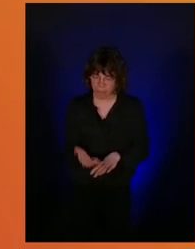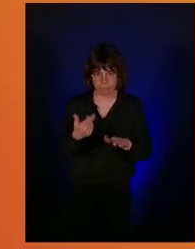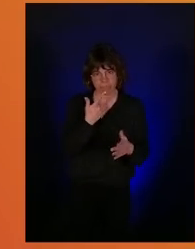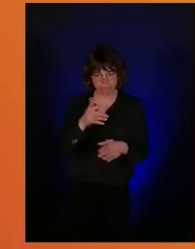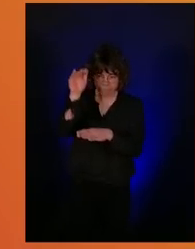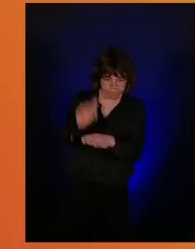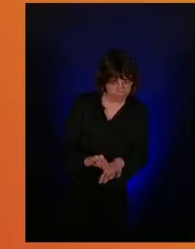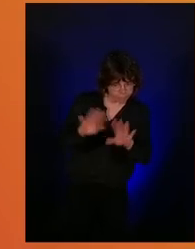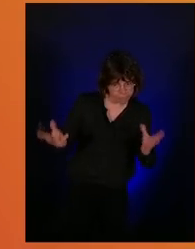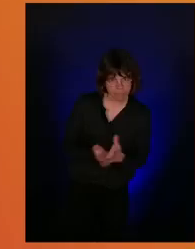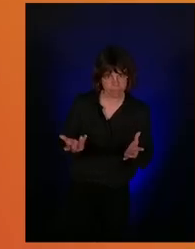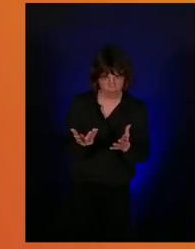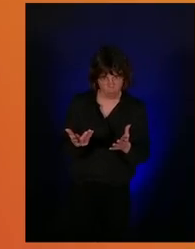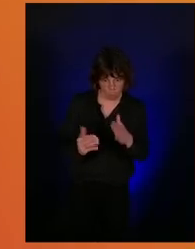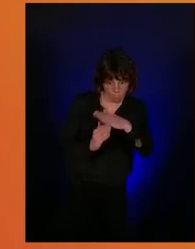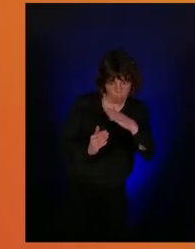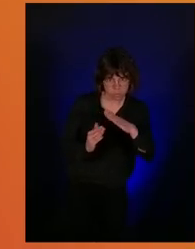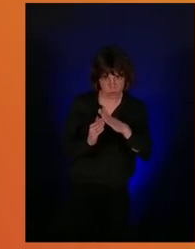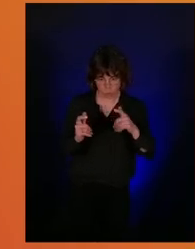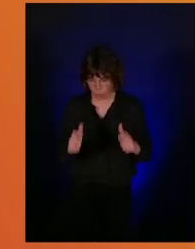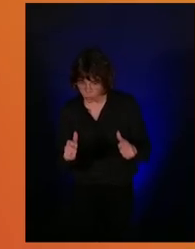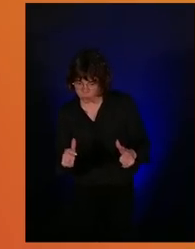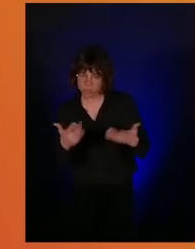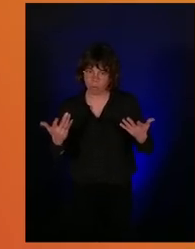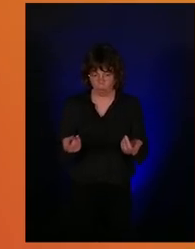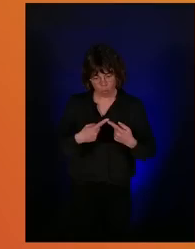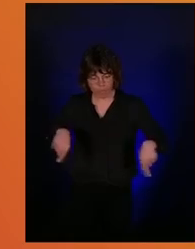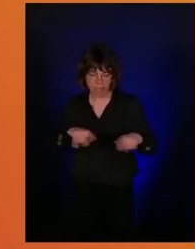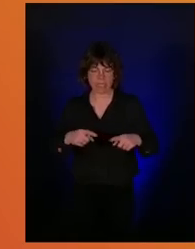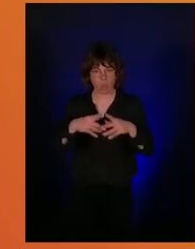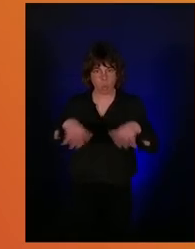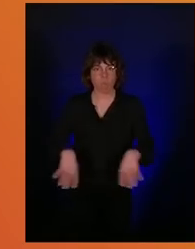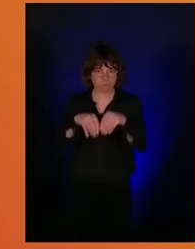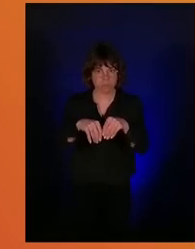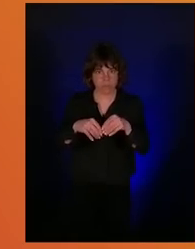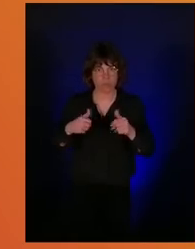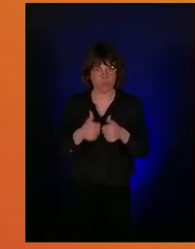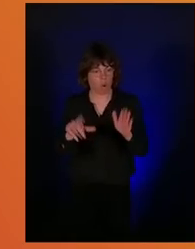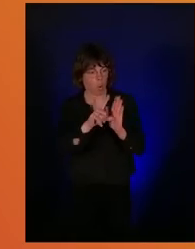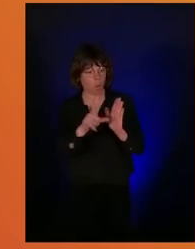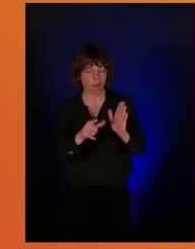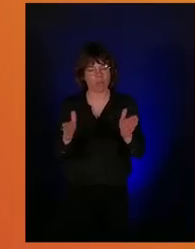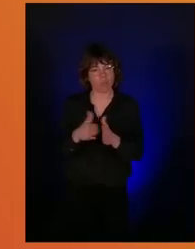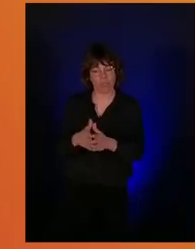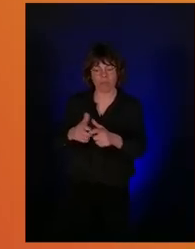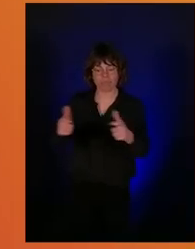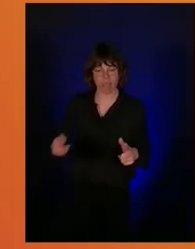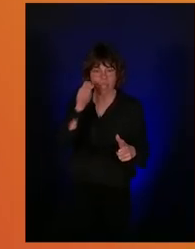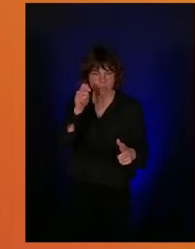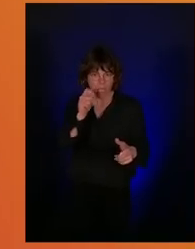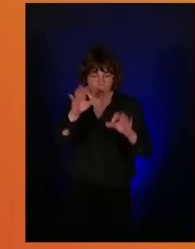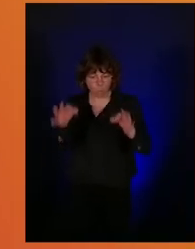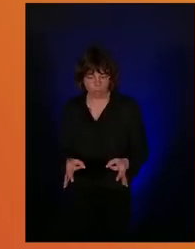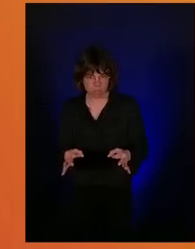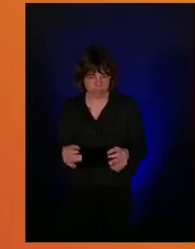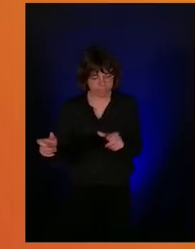suivi rigoureux de ces comptes, la Confédération s'est dotée, en conformité avec la loi, d'un cabinet d'experts comptables chargé d'expertiser